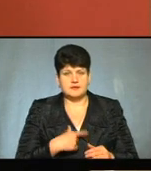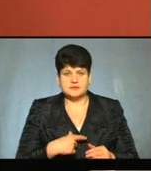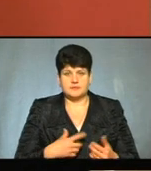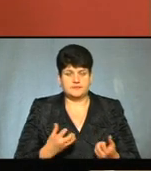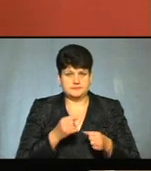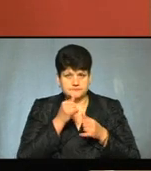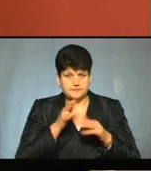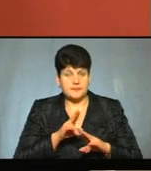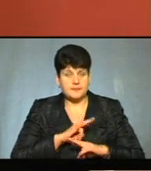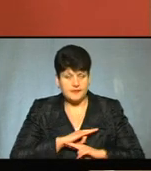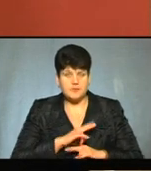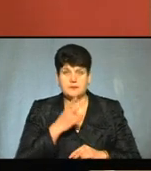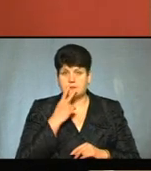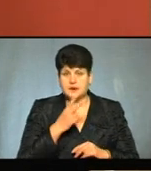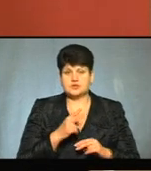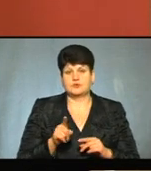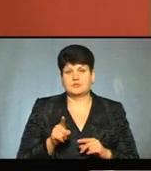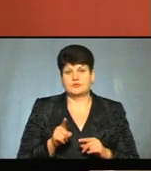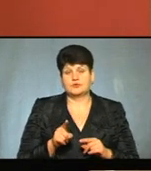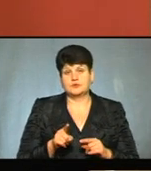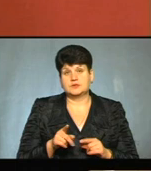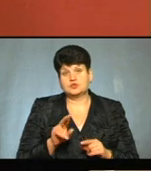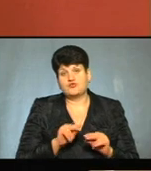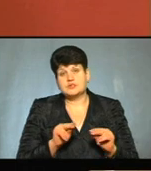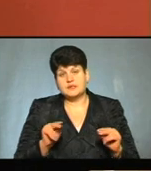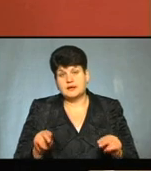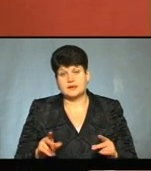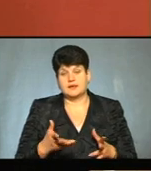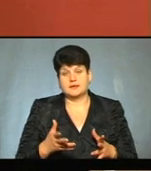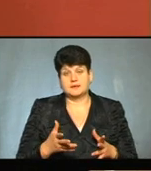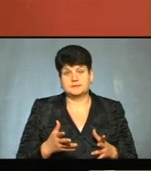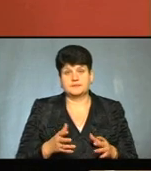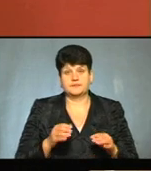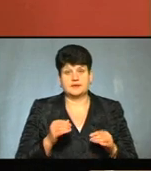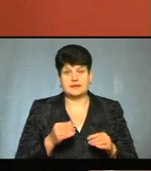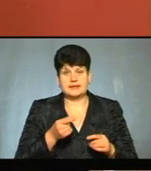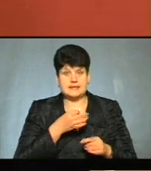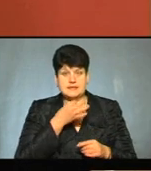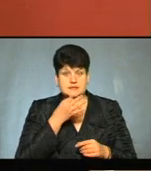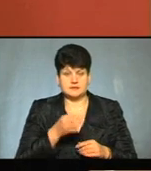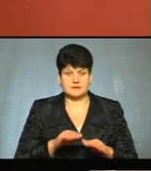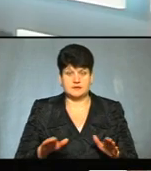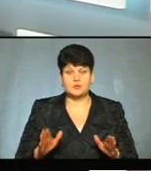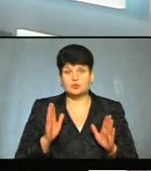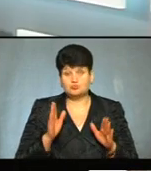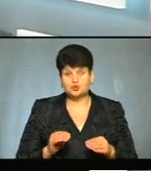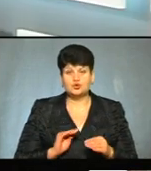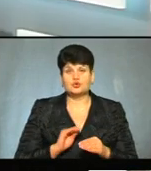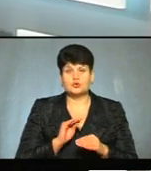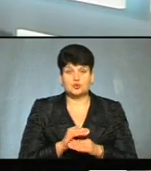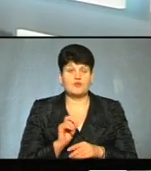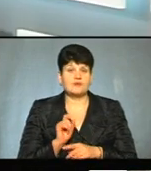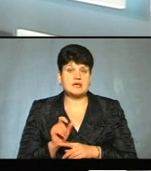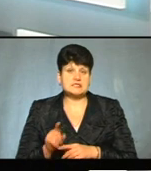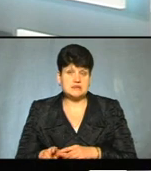бачимо реакцію вчителів, які не врятували дітей, хоча, можливо, напевне, могли, якби хоча б їх повідомили, правильно? Будуть якісь